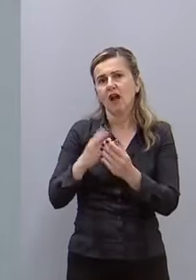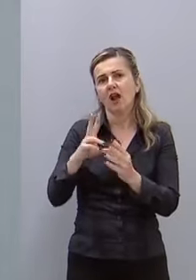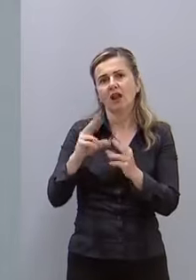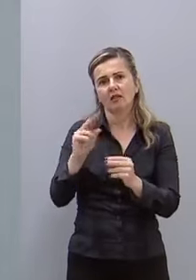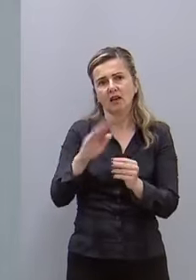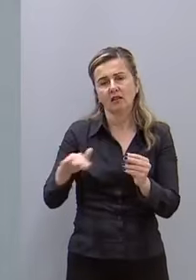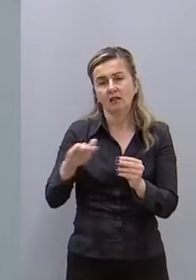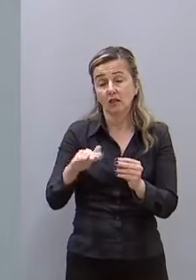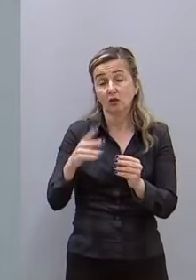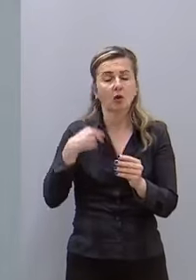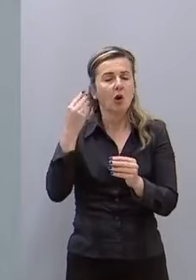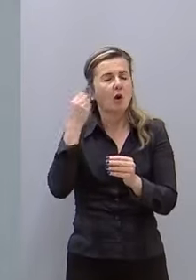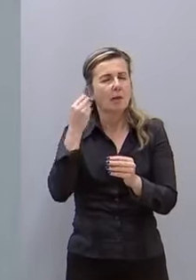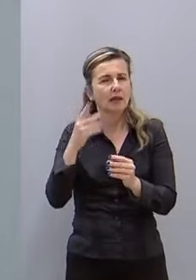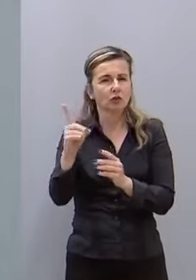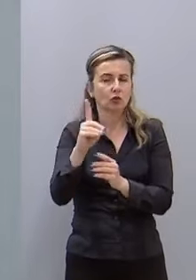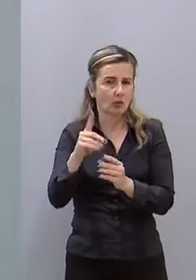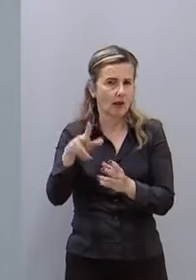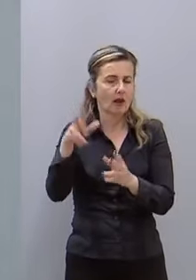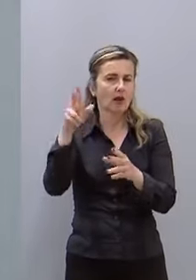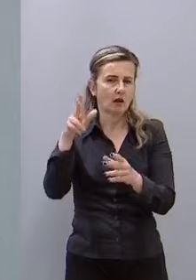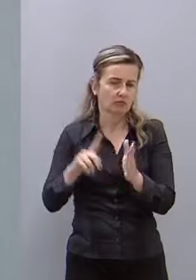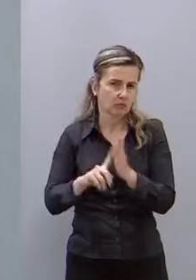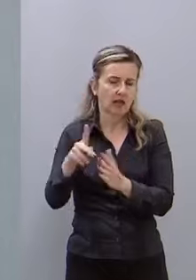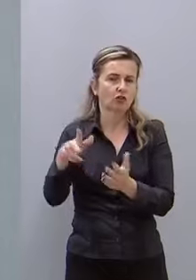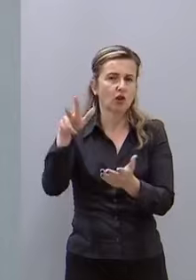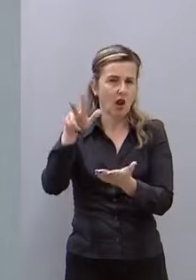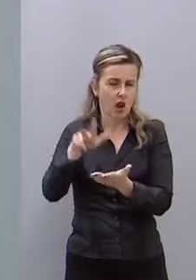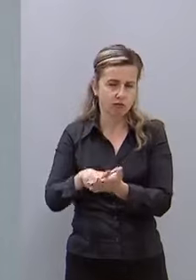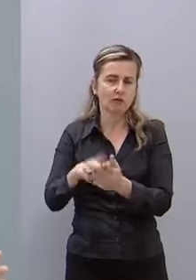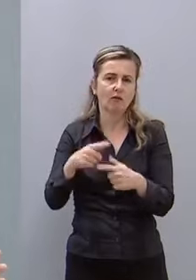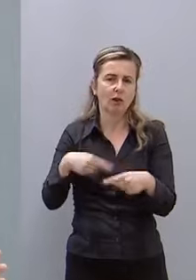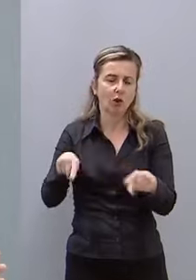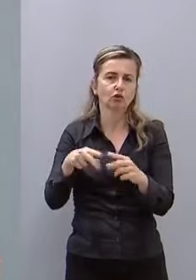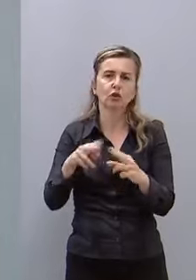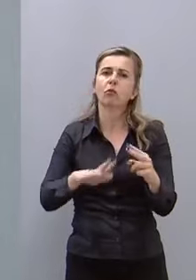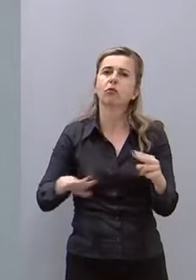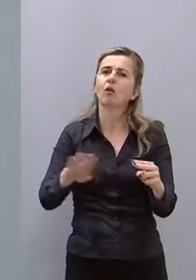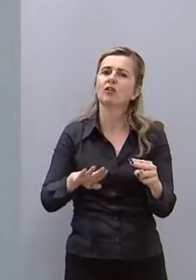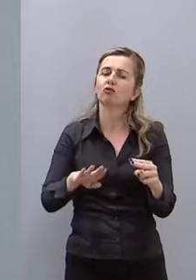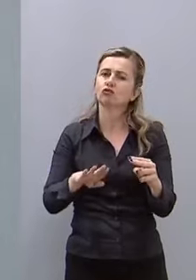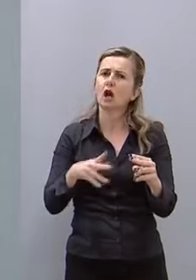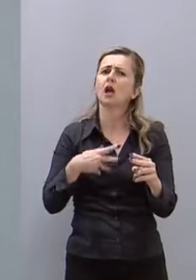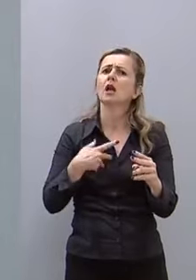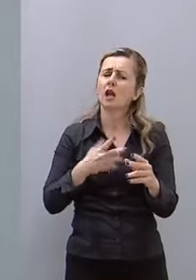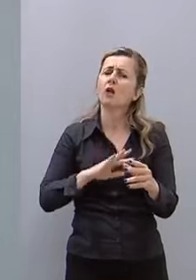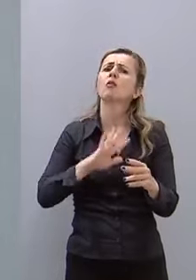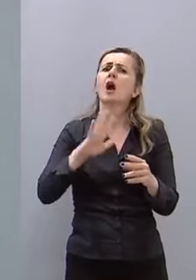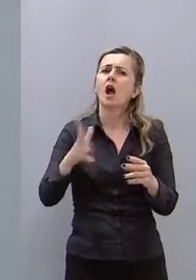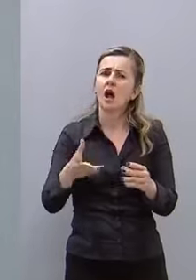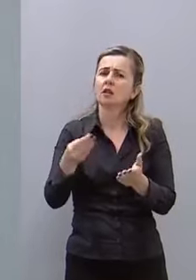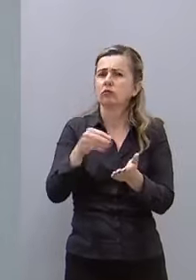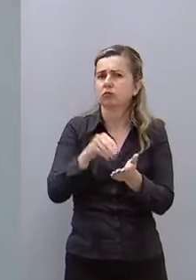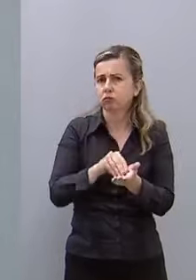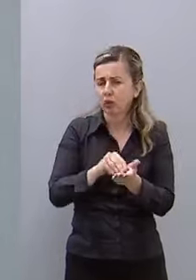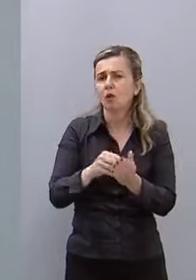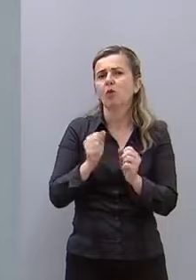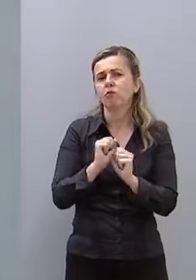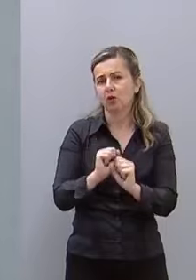approvata dal consiglio dal consiglio provinciale e sarebbe una ulteriore possibilità questo lo decideremo